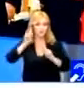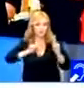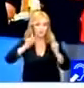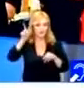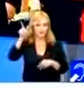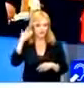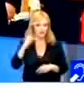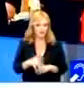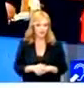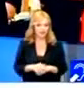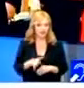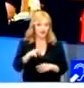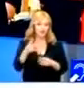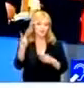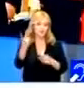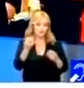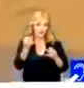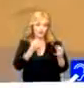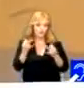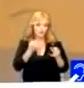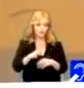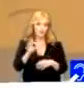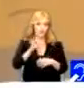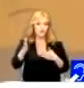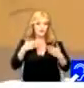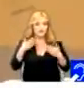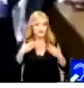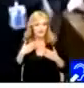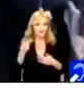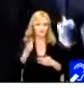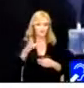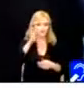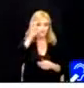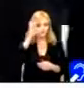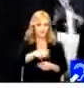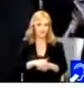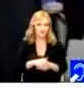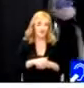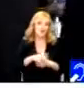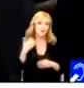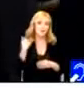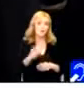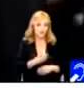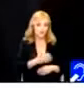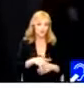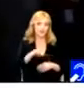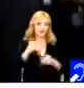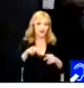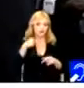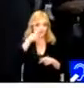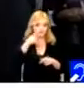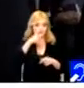Generale a ONU. Cei doi au trecut în revistă evenimente din relația politică bilaterală, în contextul în care Bucureștiul urmează să preia